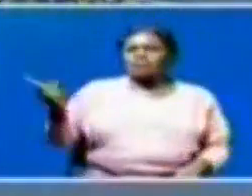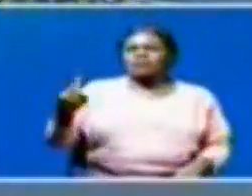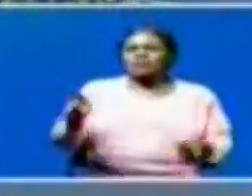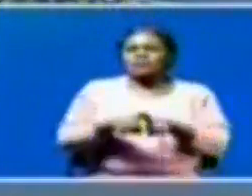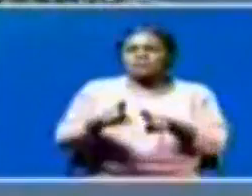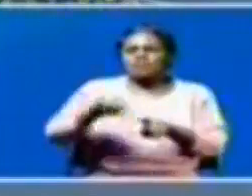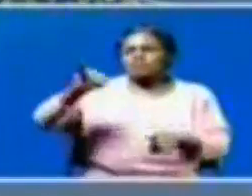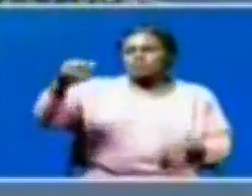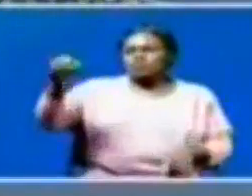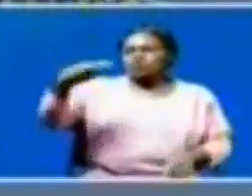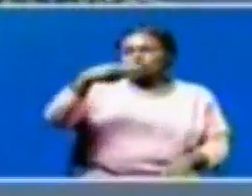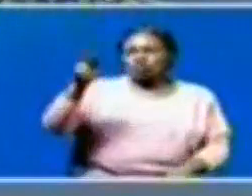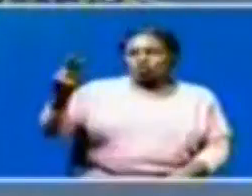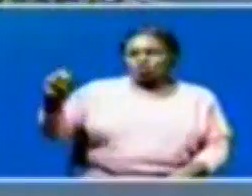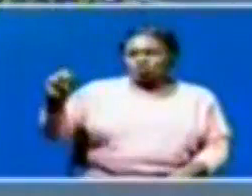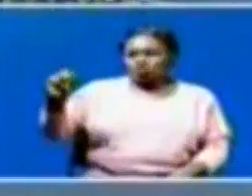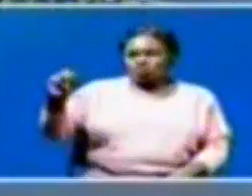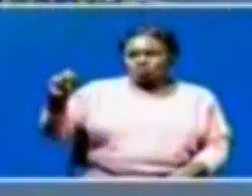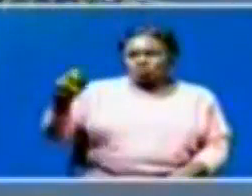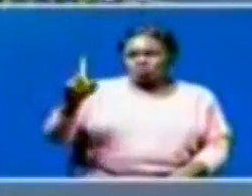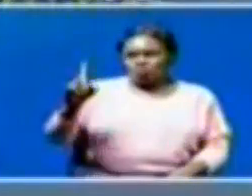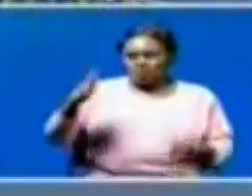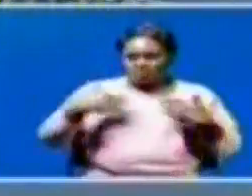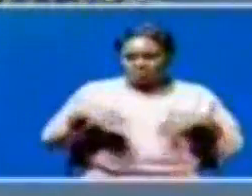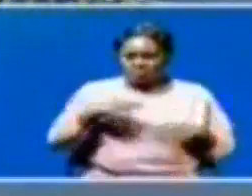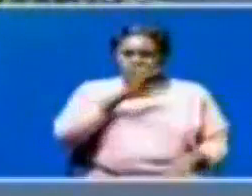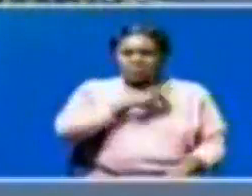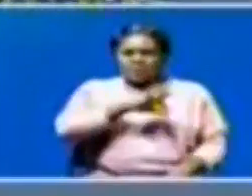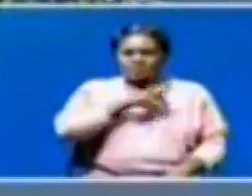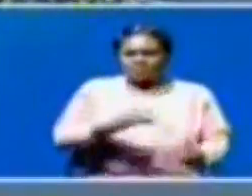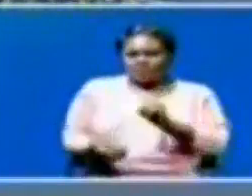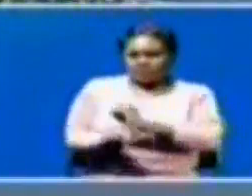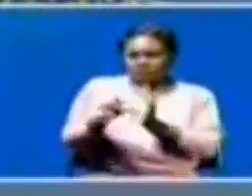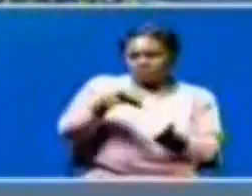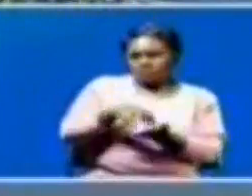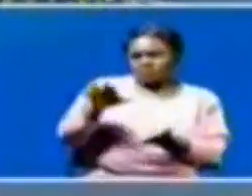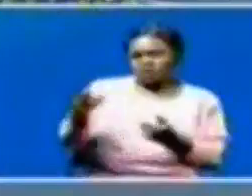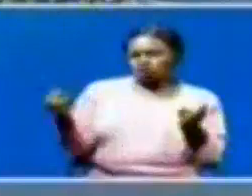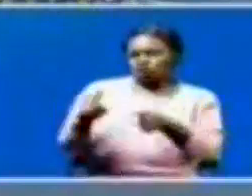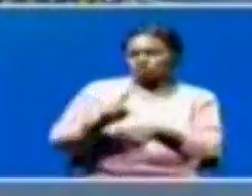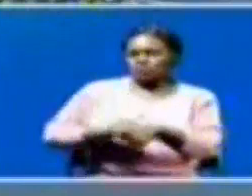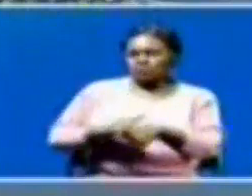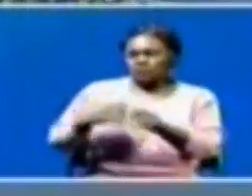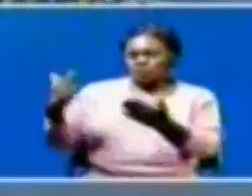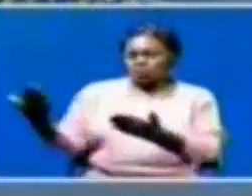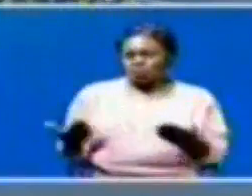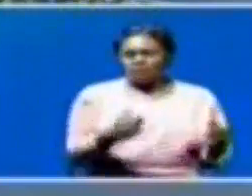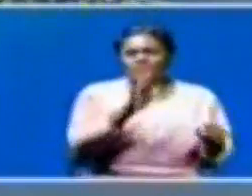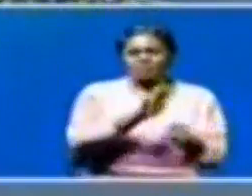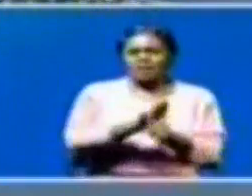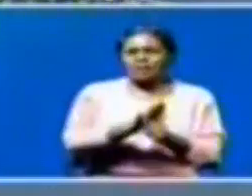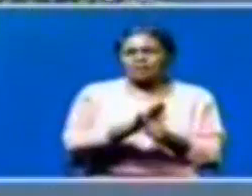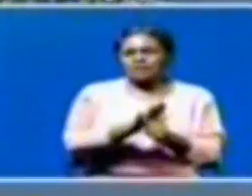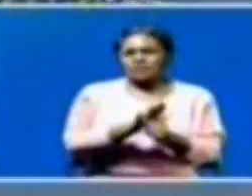naye John Mwaka Mutinda, ambaye ni mmoja wa wale ambao wamefaidi, atakuwa akitueleza kisa chake muda usiokuwa mrefu. Karibuni sana kwenye sehemu